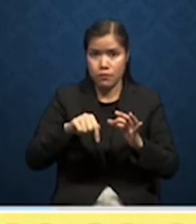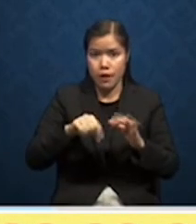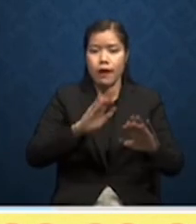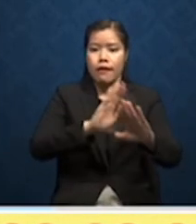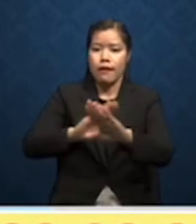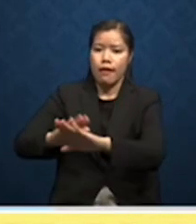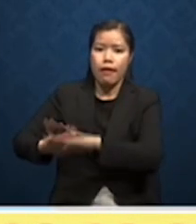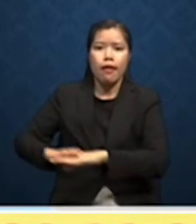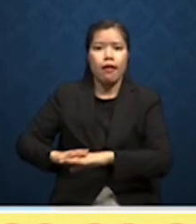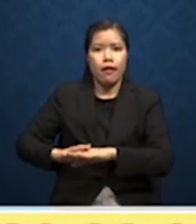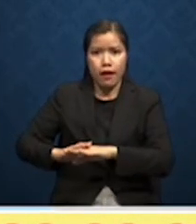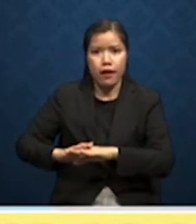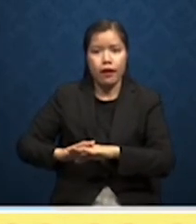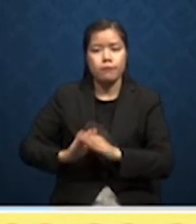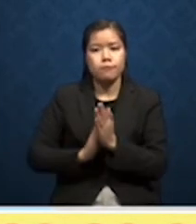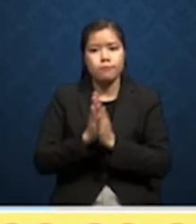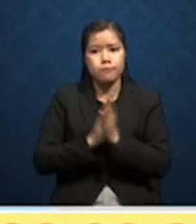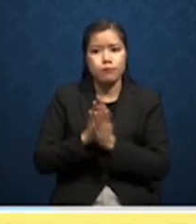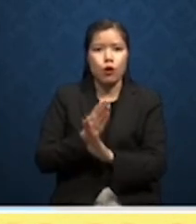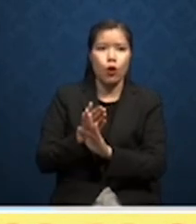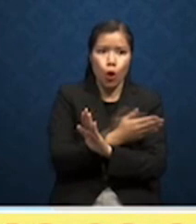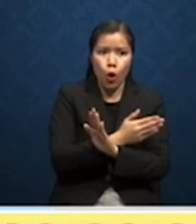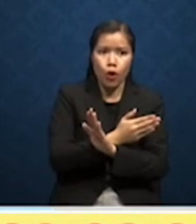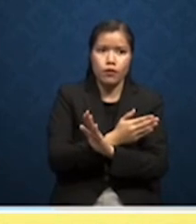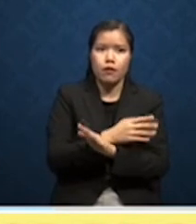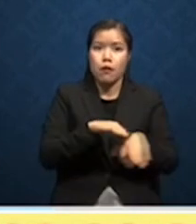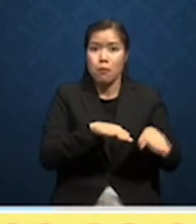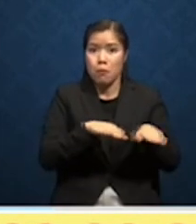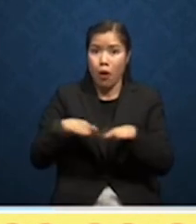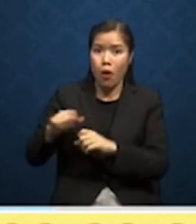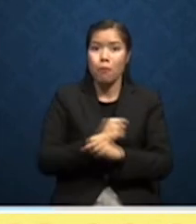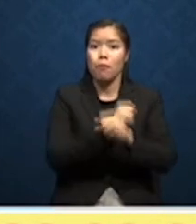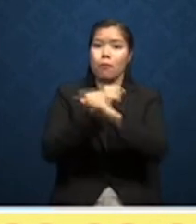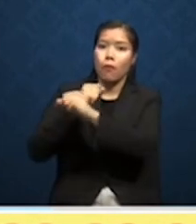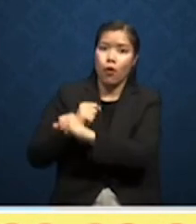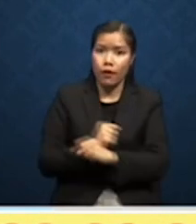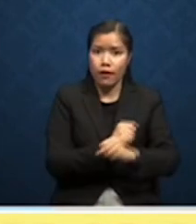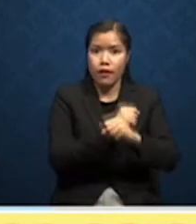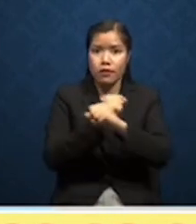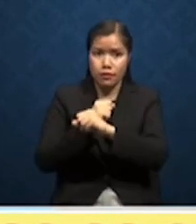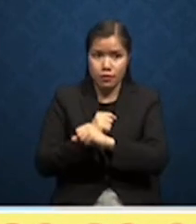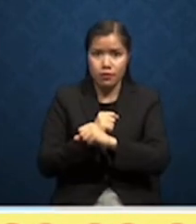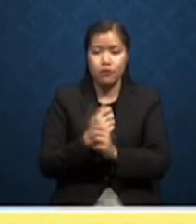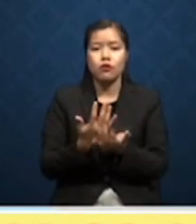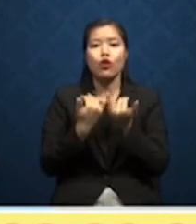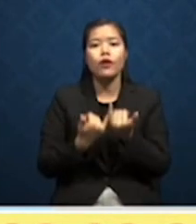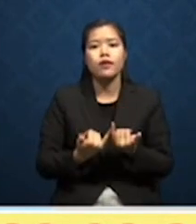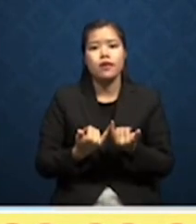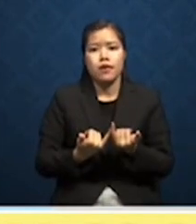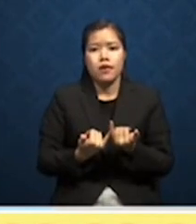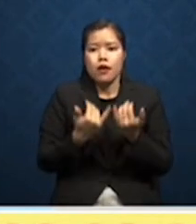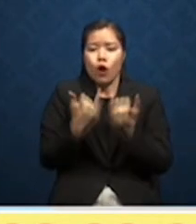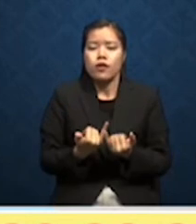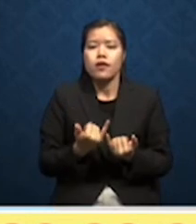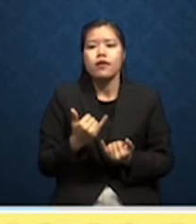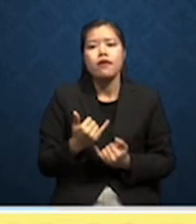ให้เรามีการเตรียมความพร้อมป้องกันอย่างไรก็ตามดิฉันหวังว่าจะไม่ทำเฉพาะช่วงนี้ให้ทำให้จริง